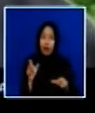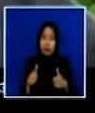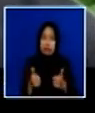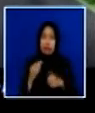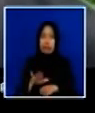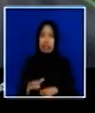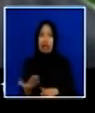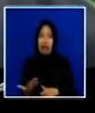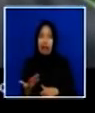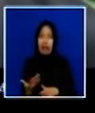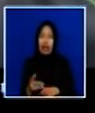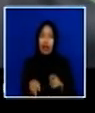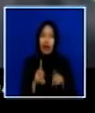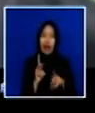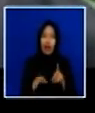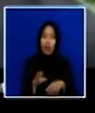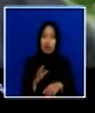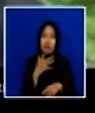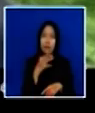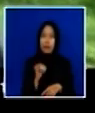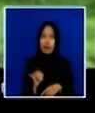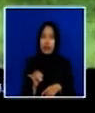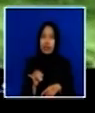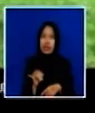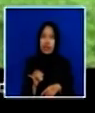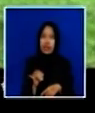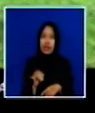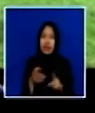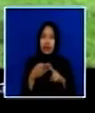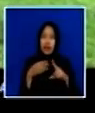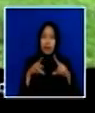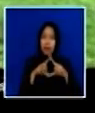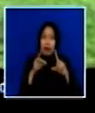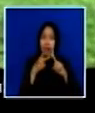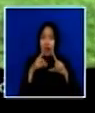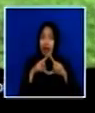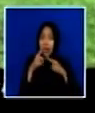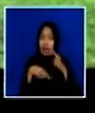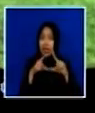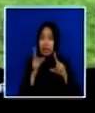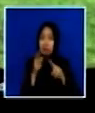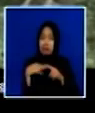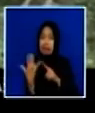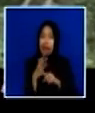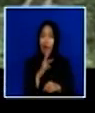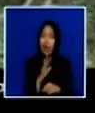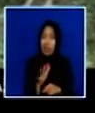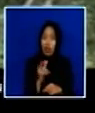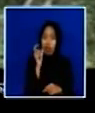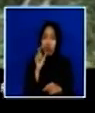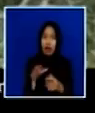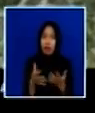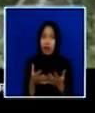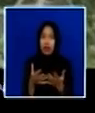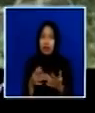ketakutan kalau nggak sengaja bisa-bisa berbahaya no untuk menghindari hal tersebut rencananya sarang